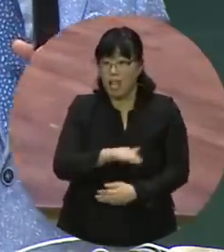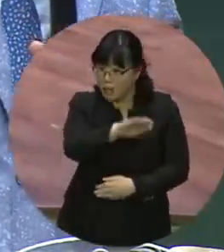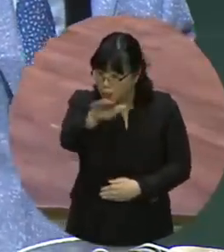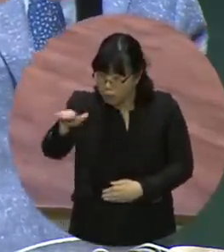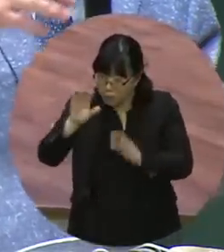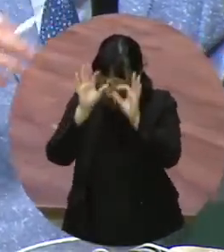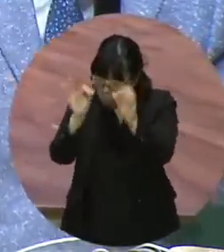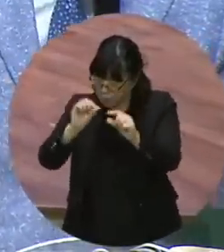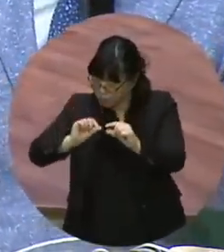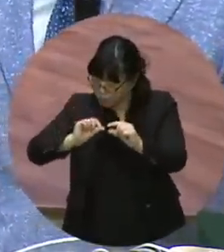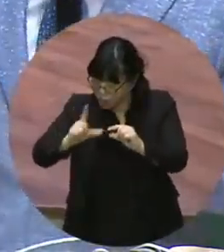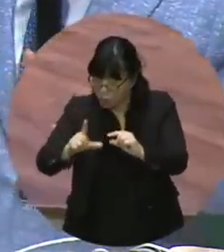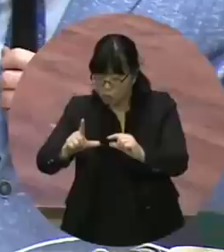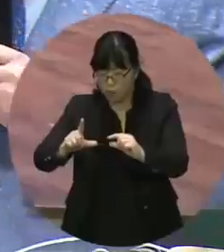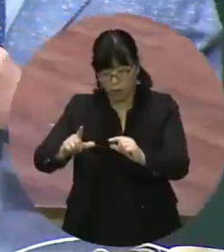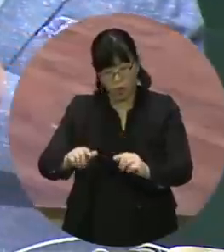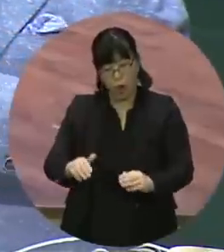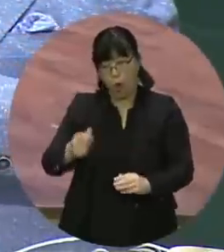대부분이 그래 살아요. 평신도들이.